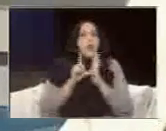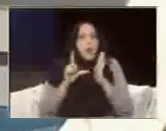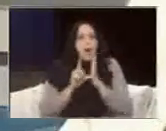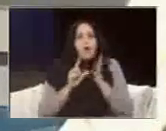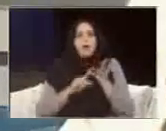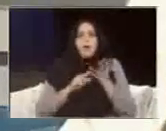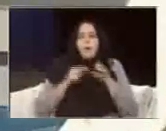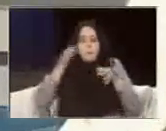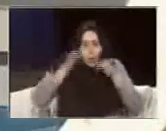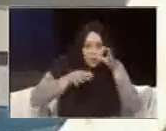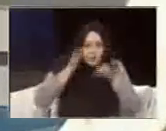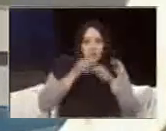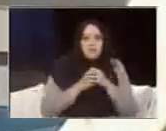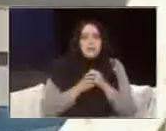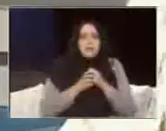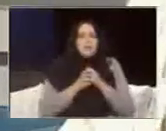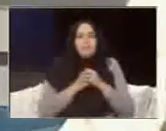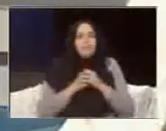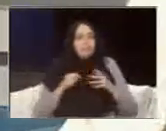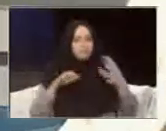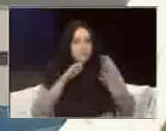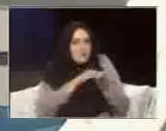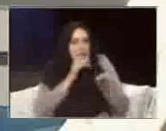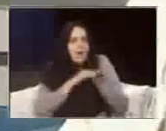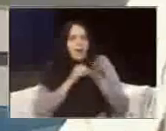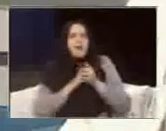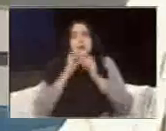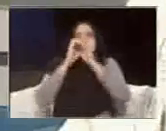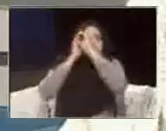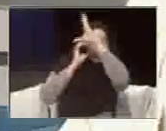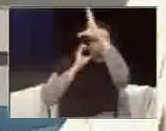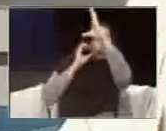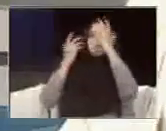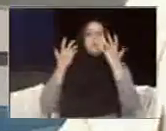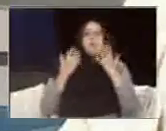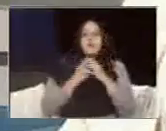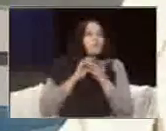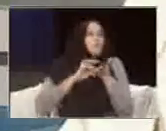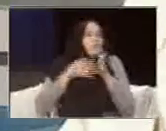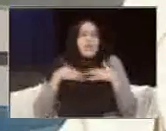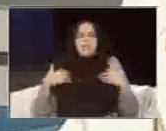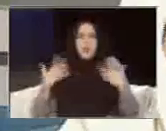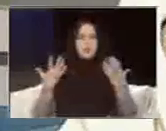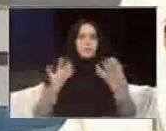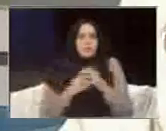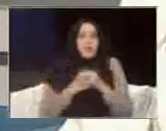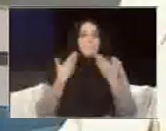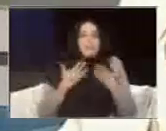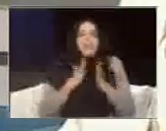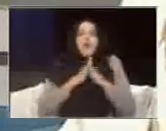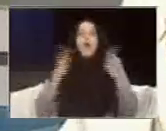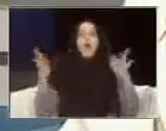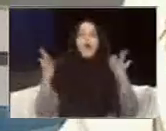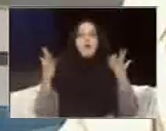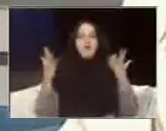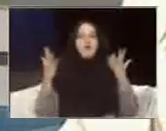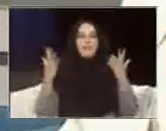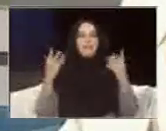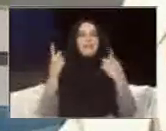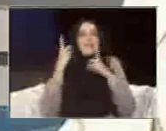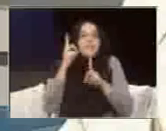علم البيولوجيا، إلى علم الجيولوجيا، طبقة الأرض، إلى علم الفلك، إلى علم كل العلوم. والآن التحديات كبيرة جدا أمام